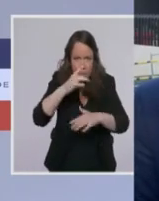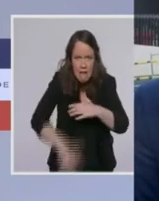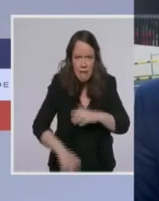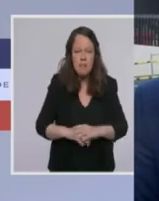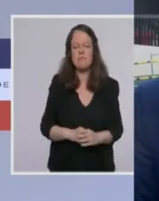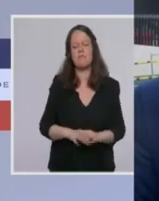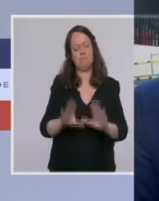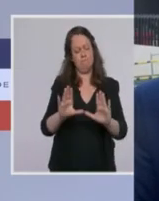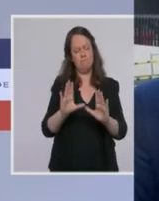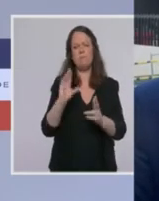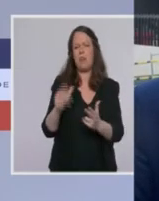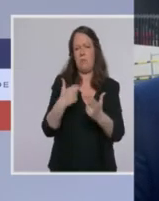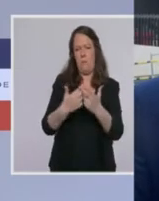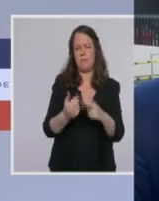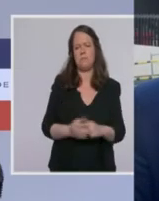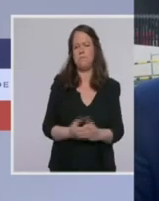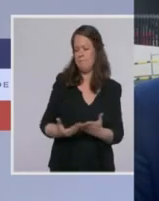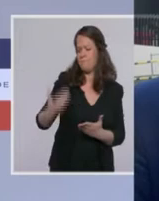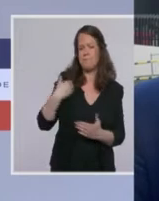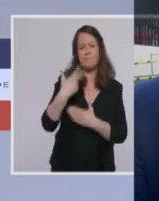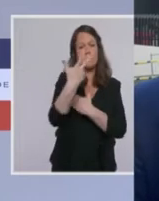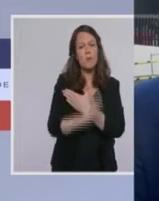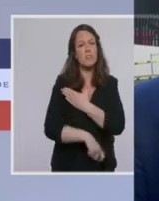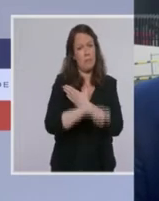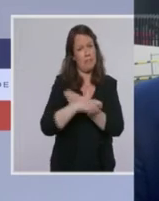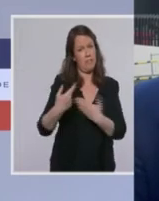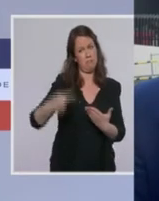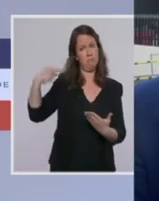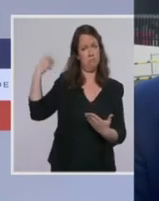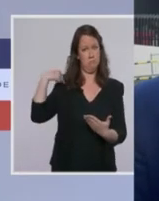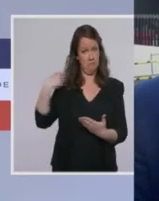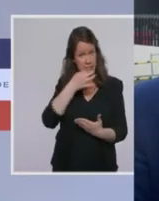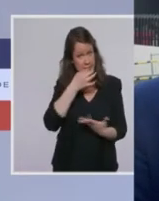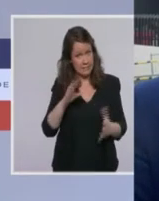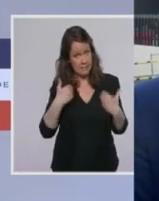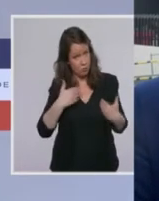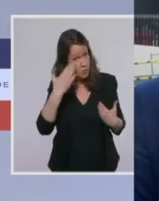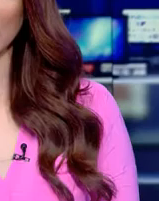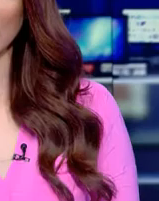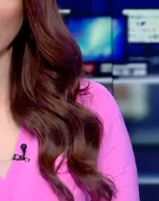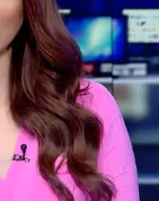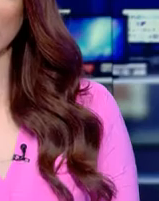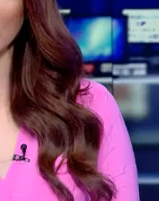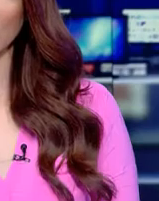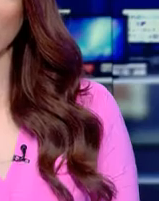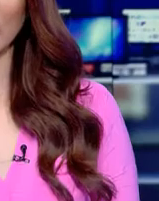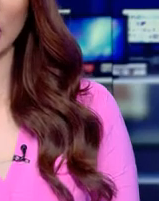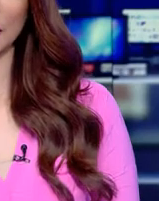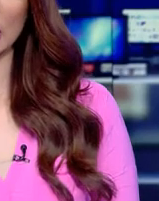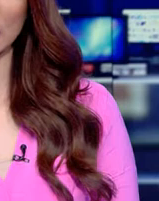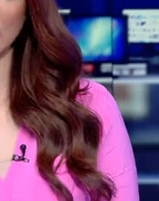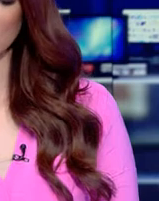القنوات الفرنسية. ماذا بشأن قداس عيد الفصح بحسب ما أعلن رئيس